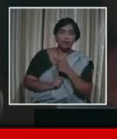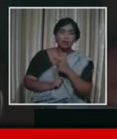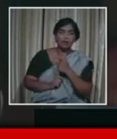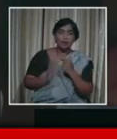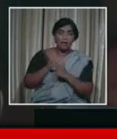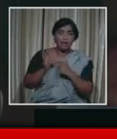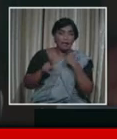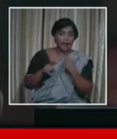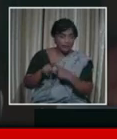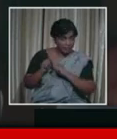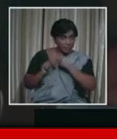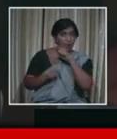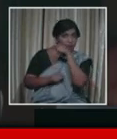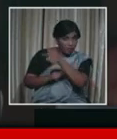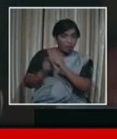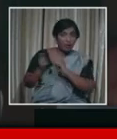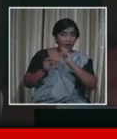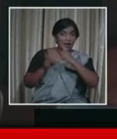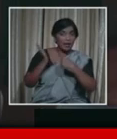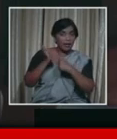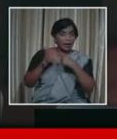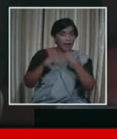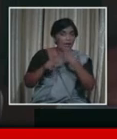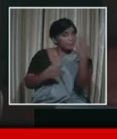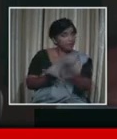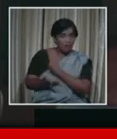inna agen ahan na oba tax tika aya kara ganna wada?